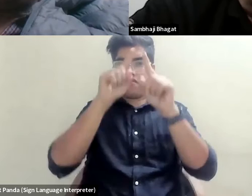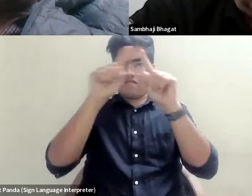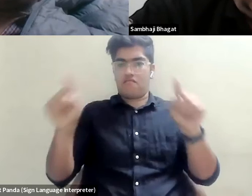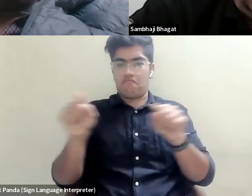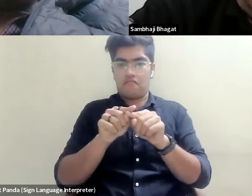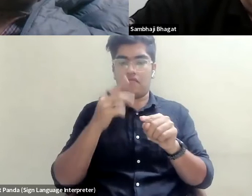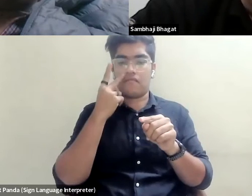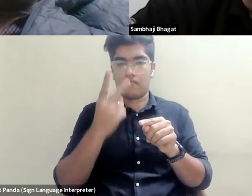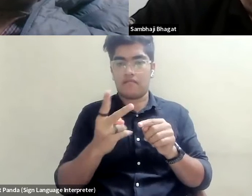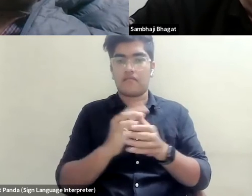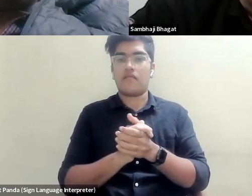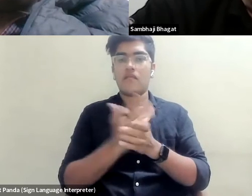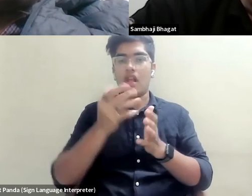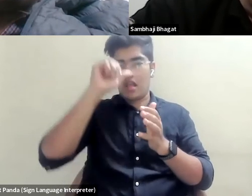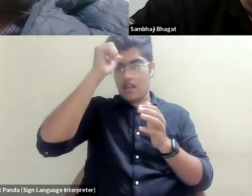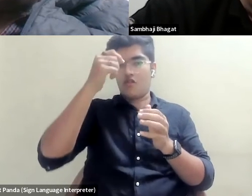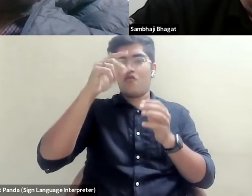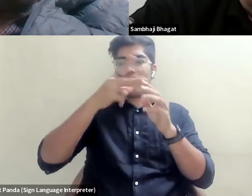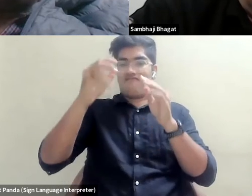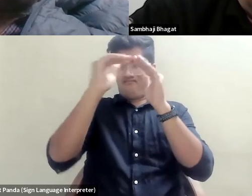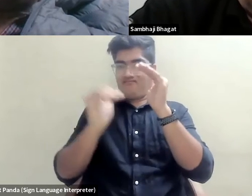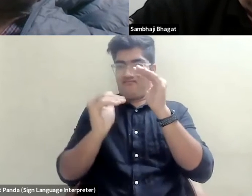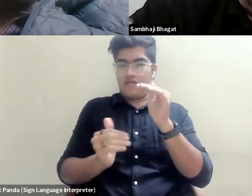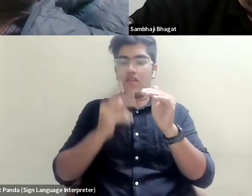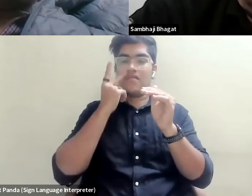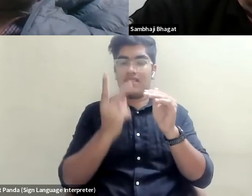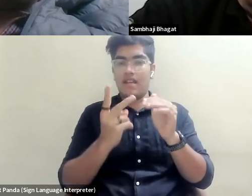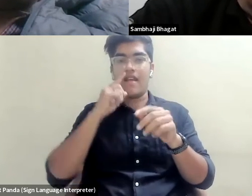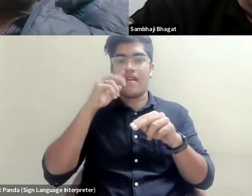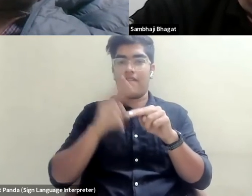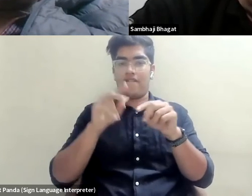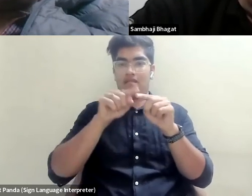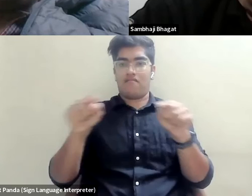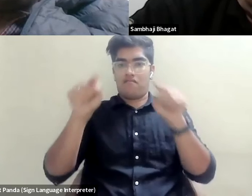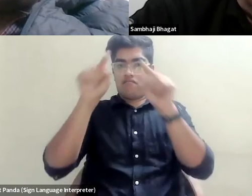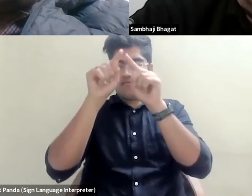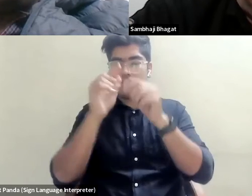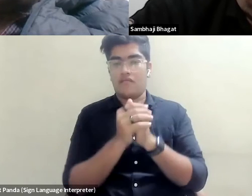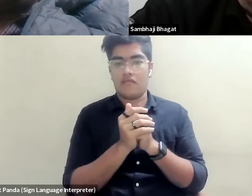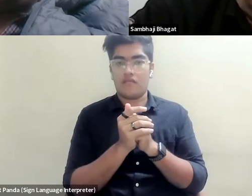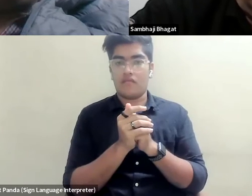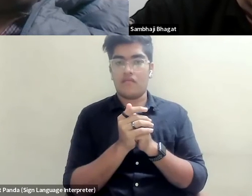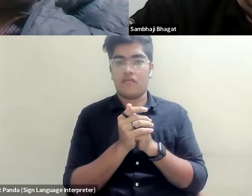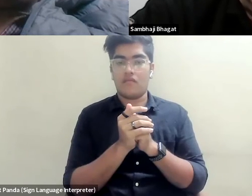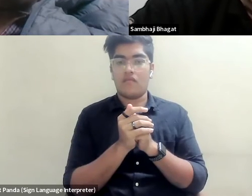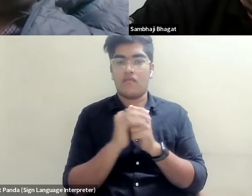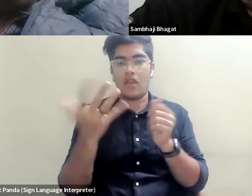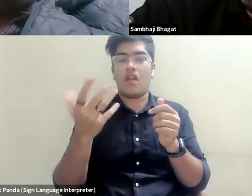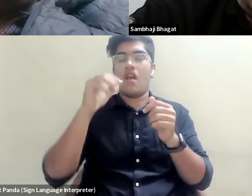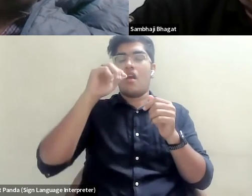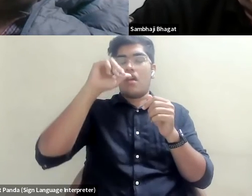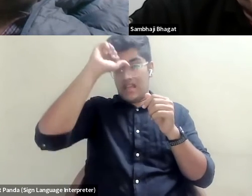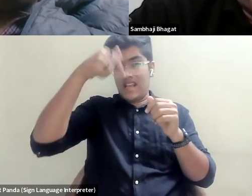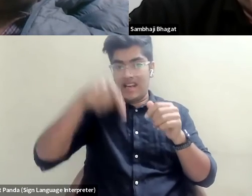जो लैडर है उसका, और जो हमारे देश में जो जमीन है, जो भी जायदाद है, जो